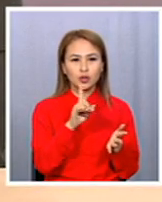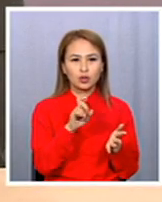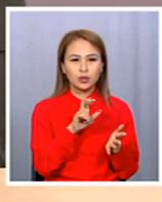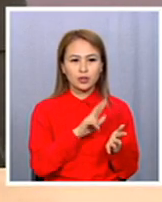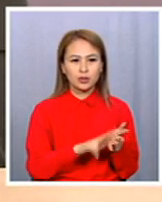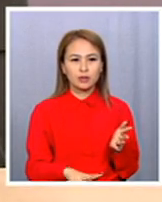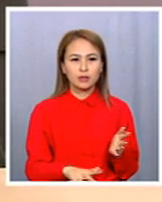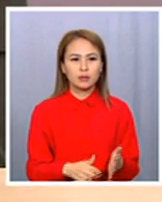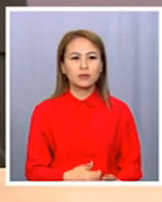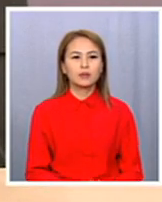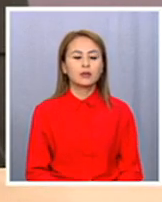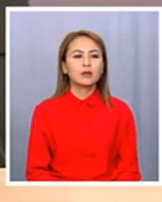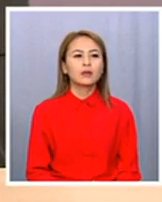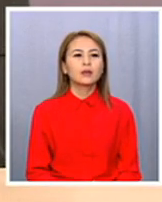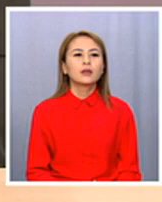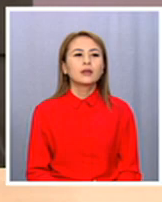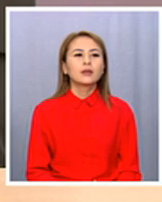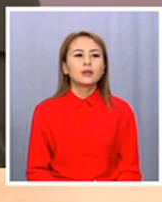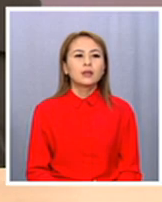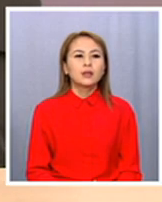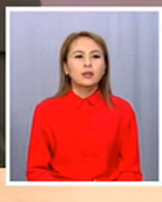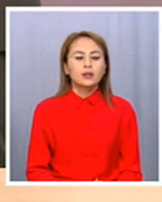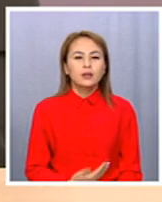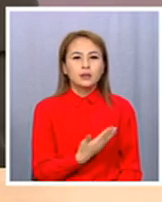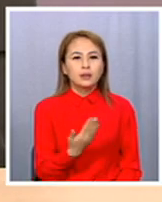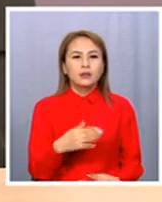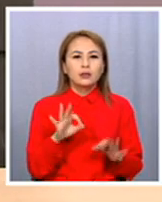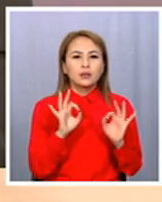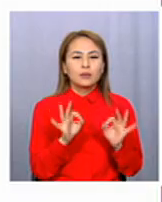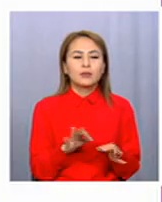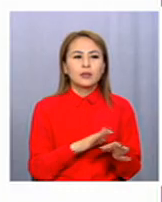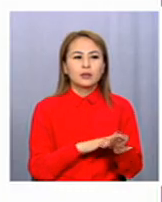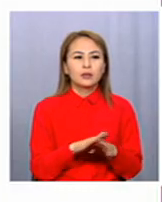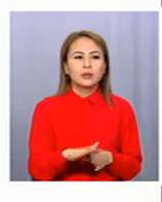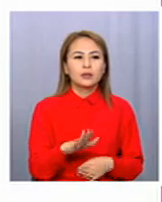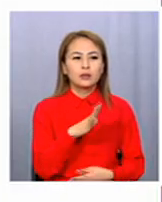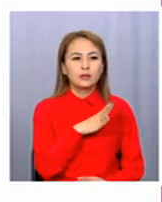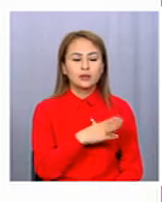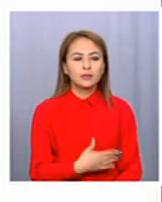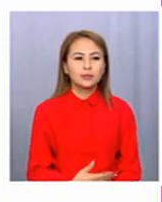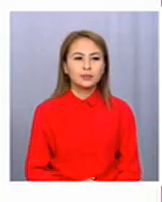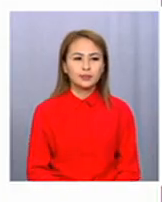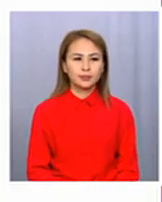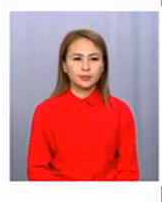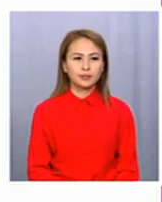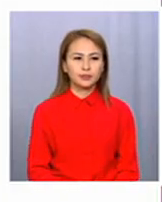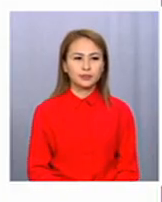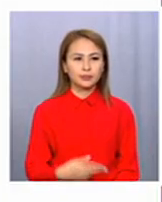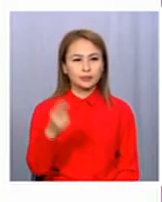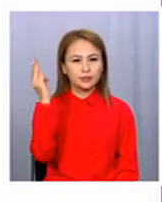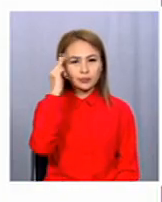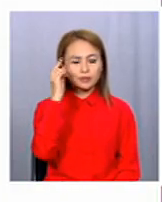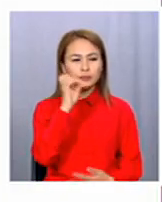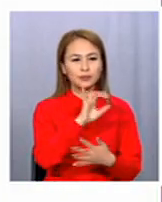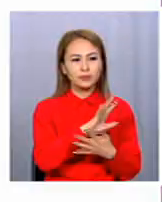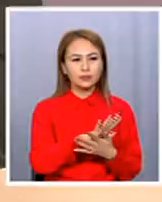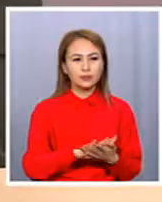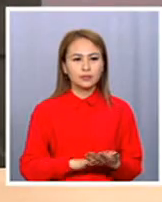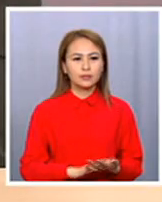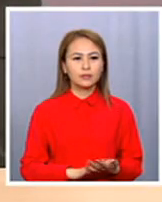тең. Балалар, сендер де тапсырманы дұрыс орындадыңдар деп ойлаймын. Сабағымызды әрі қарай